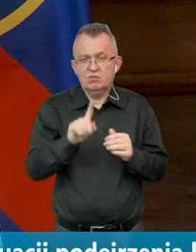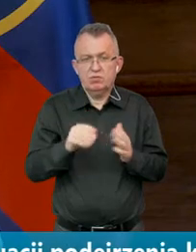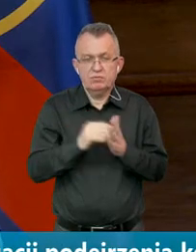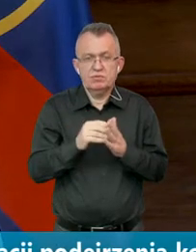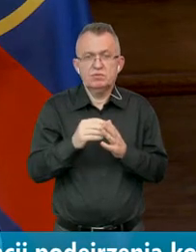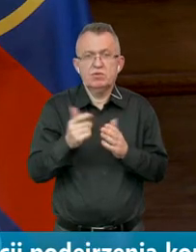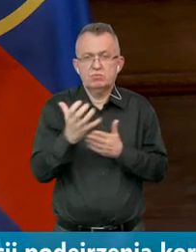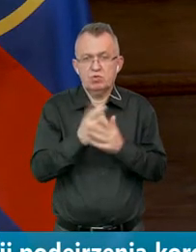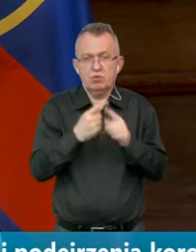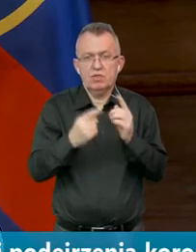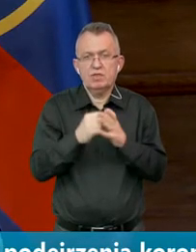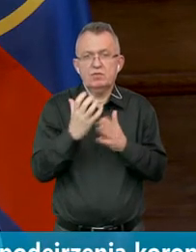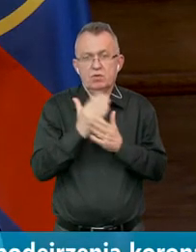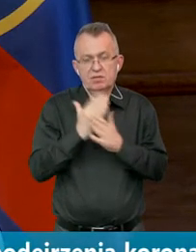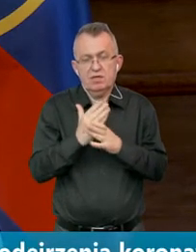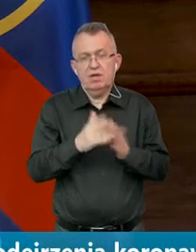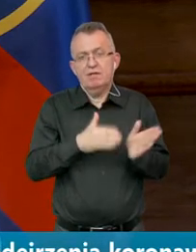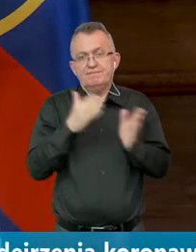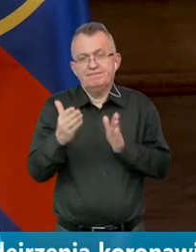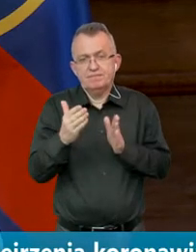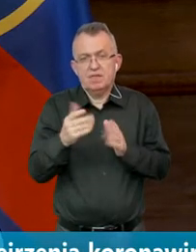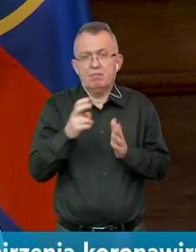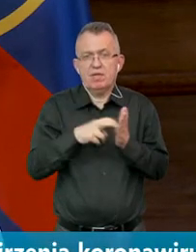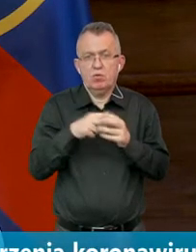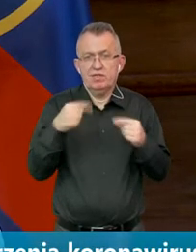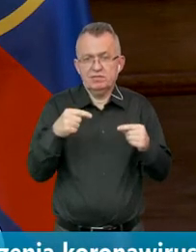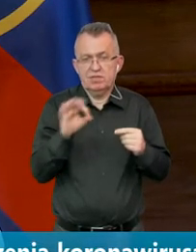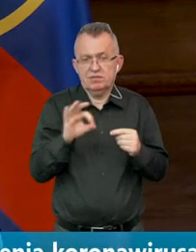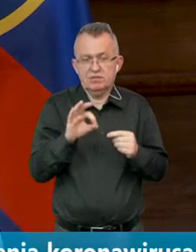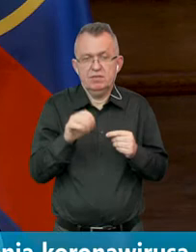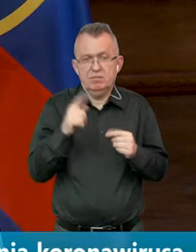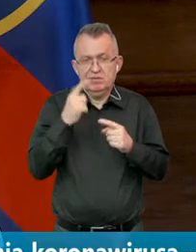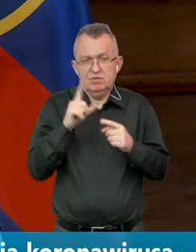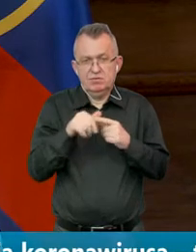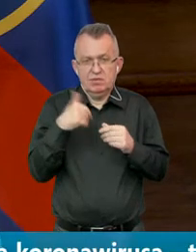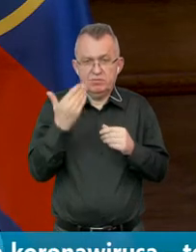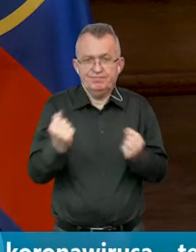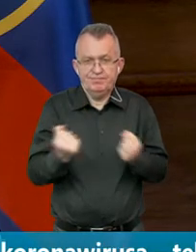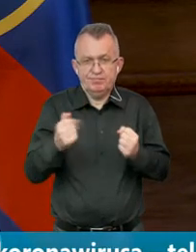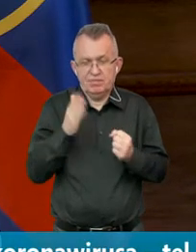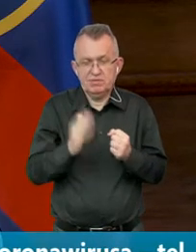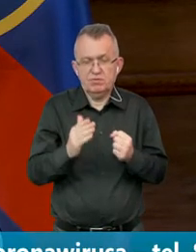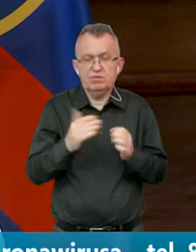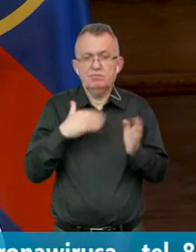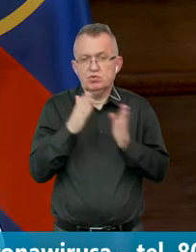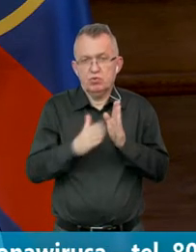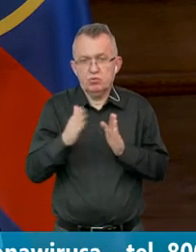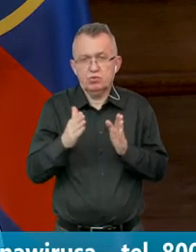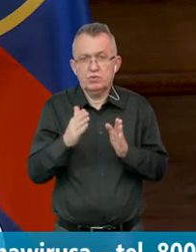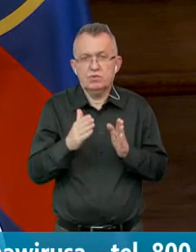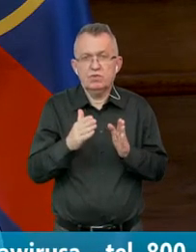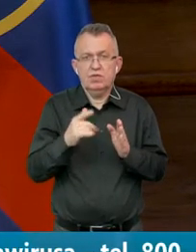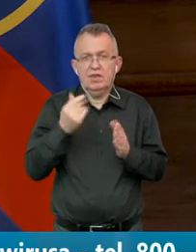tej kwoty jest już zebrana, natomiast brakuje trochę, więc mam nadzieję, że też się zaangażujemy. Ja też przygotuję